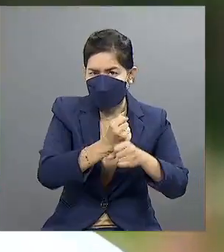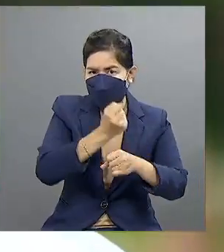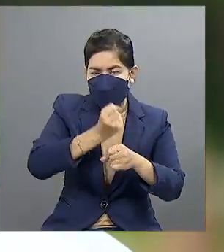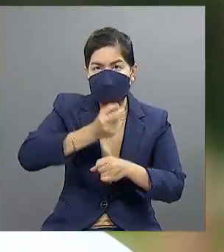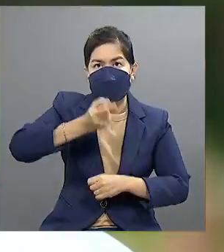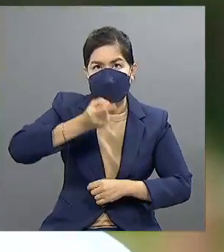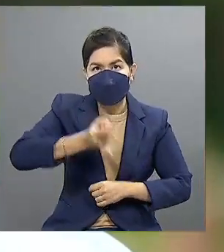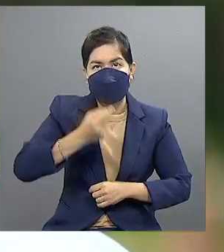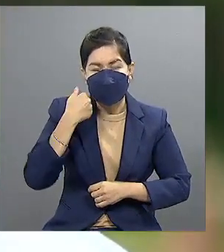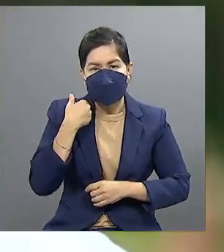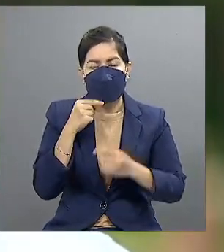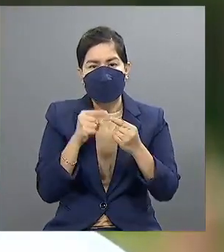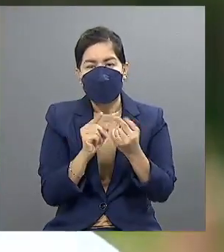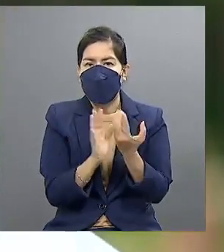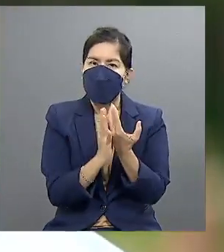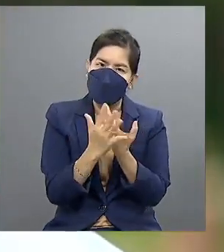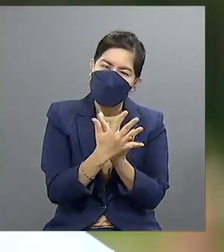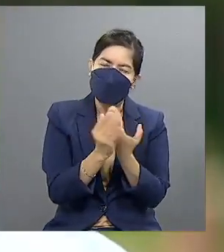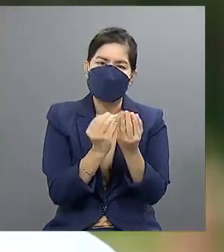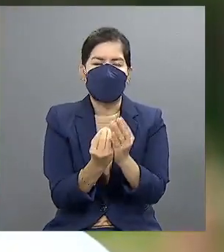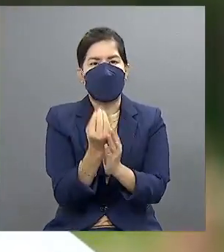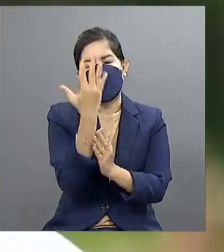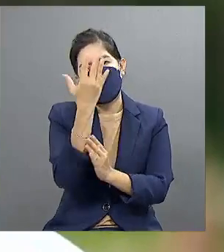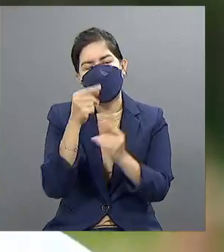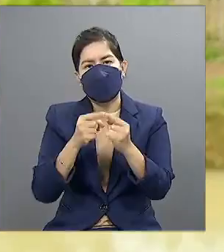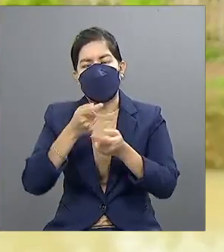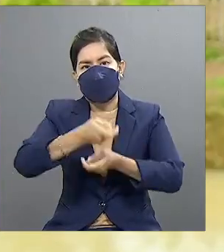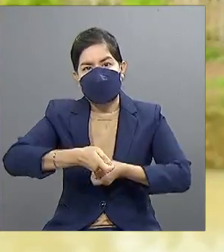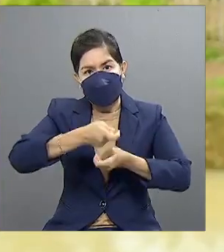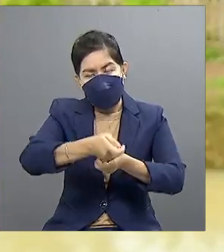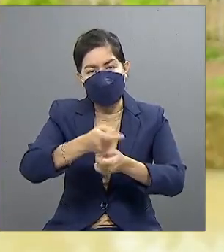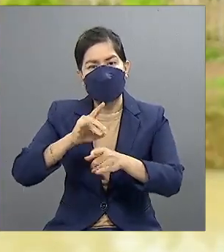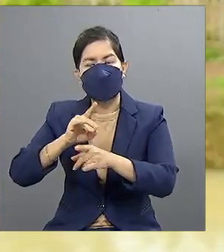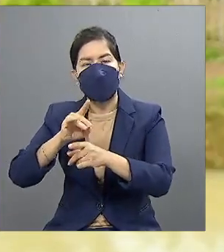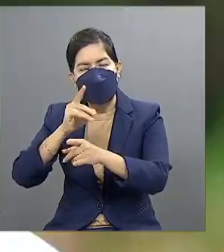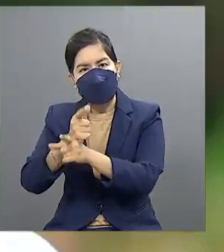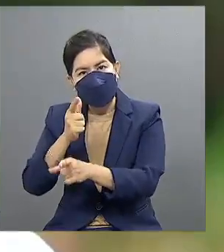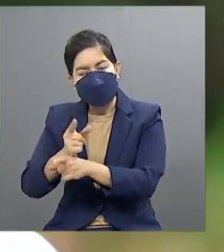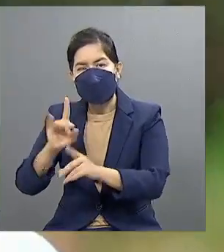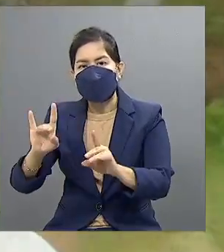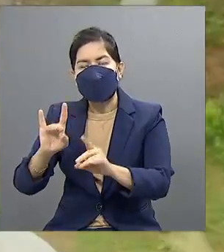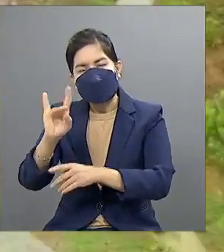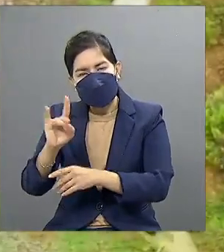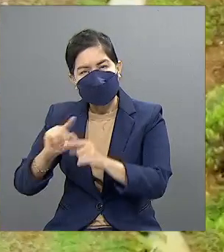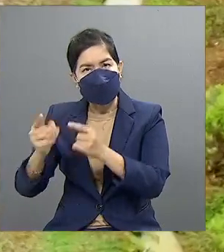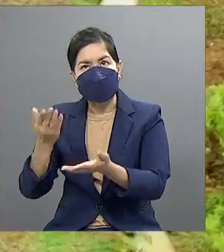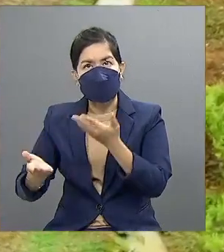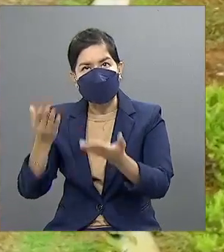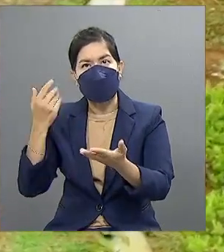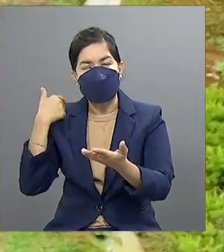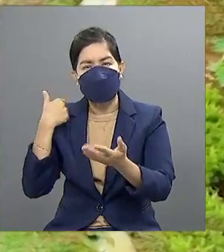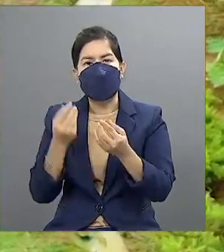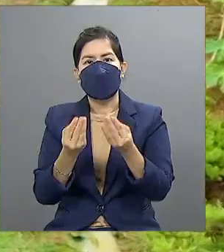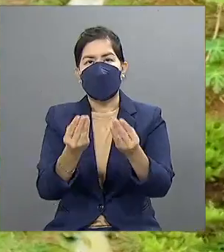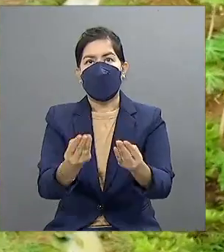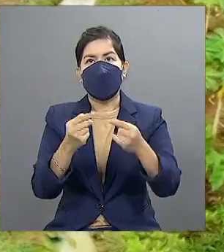ตที่ได้นะครับเมื่อมีการจำหน่ายก็มีเงินปันผลกลับให้เขาก็เป็นกำลังใจให้กับเขาเราก็คือให้เขารู้จักพอประมาณนะครับจัดการรายได้ของตัวเขาเองอย่างที่เนี้ย